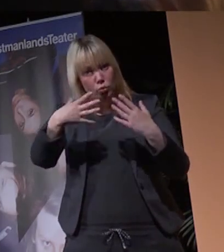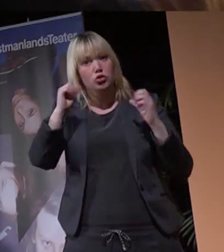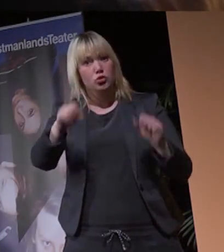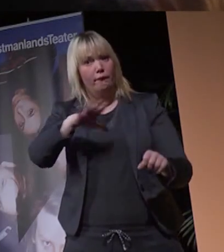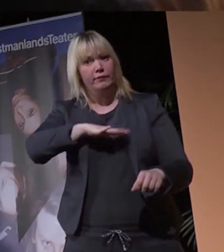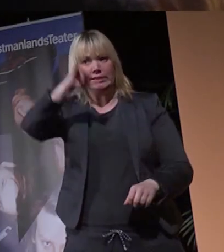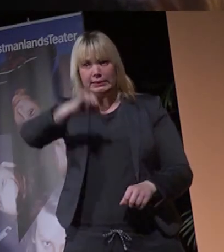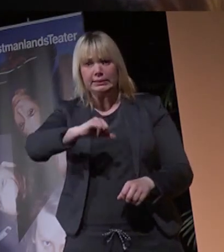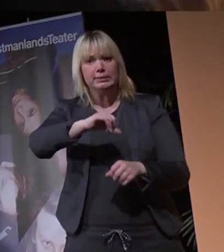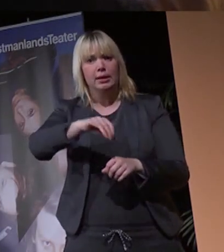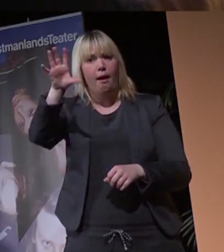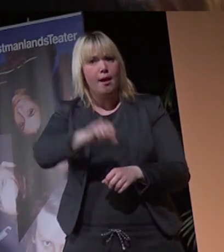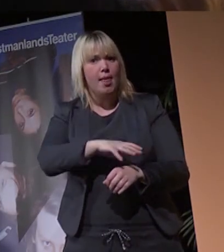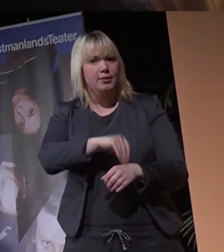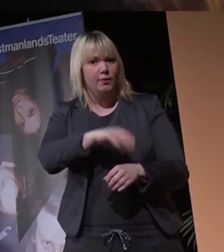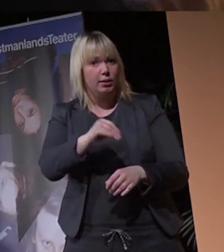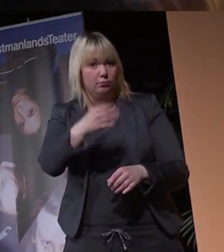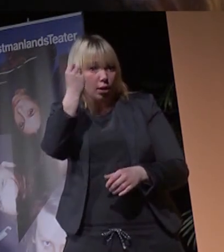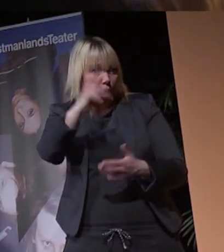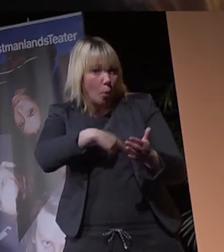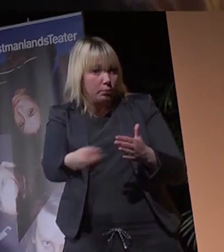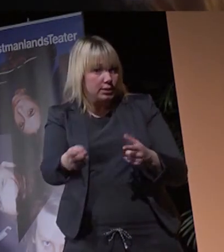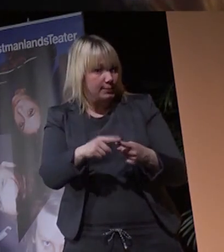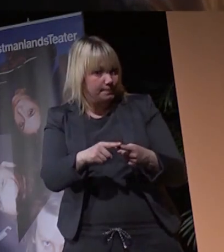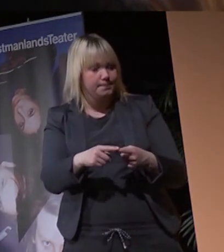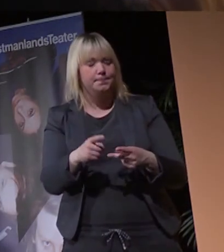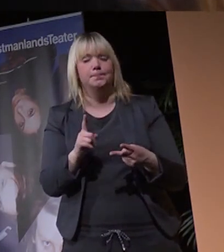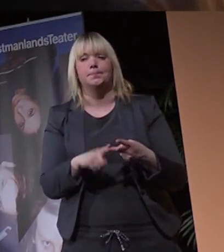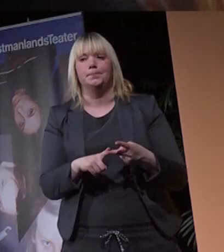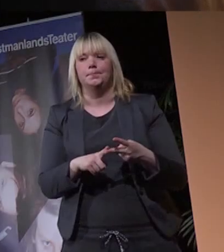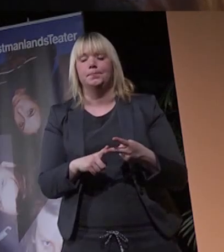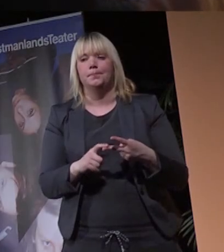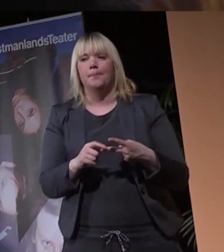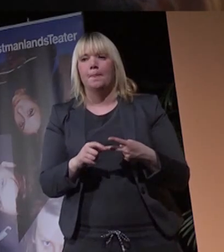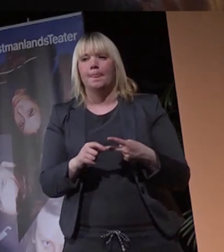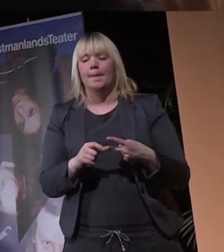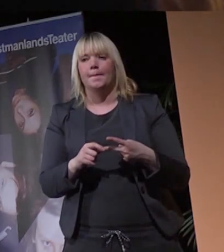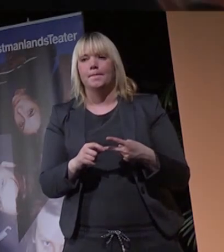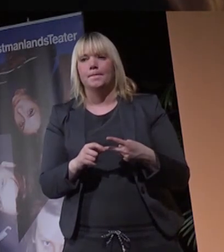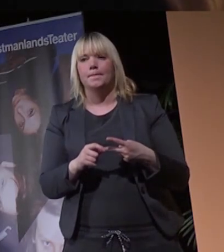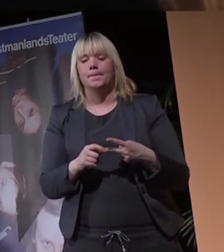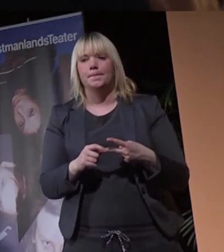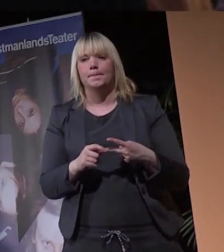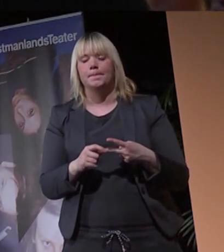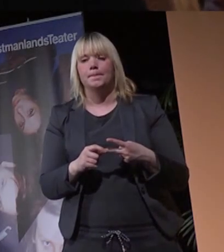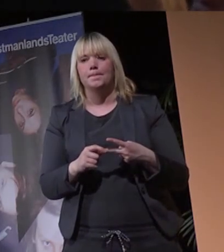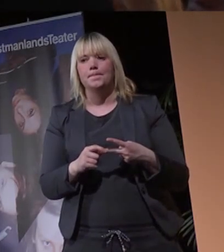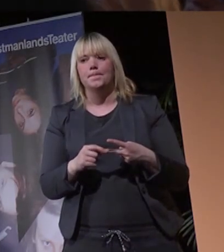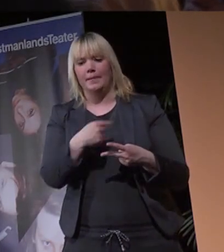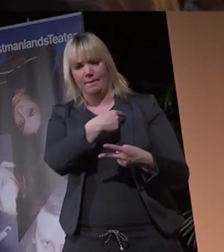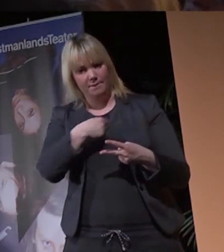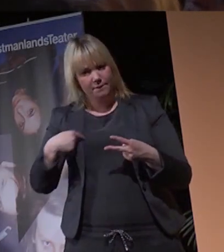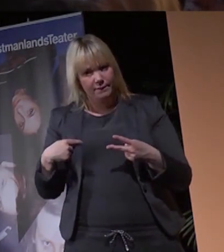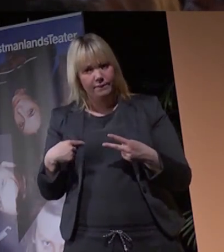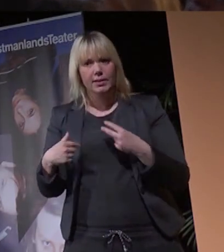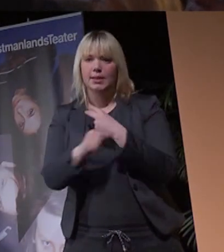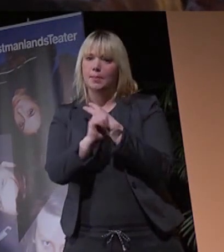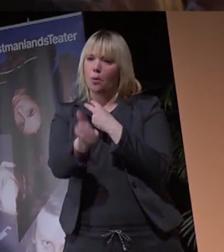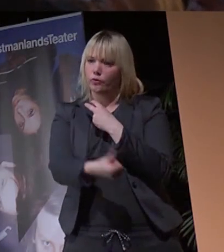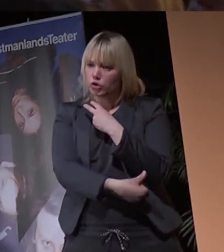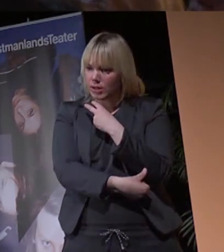för, som bland annat handlar om avstånd förstås. Jag har två frågor. Den ena är, har regeringen någon diskussion kring hur man